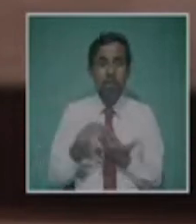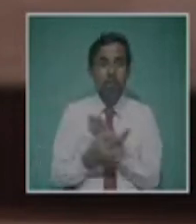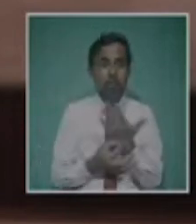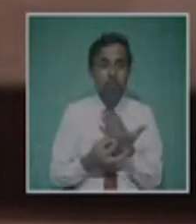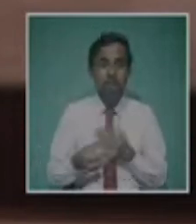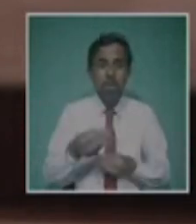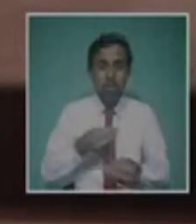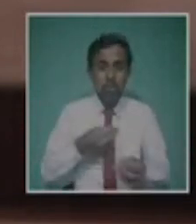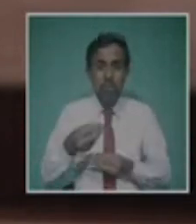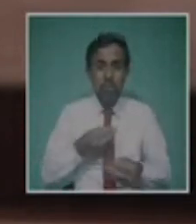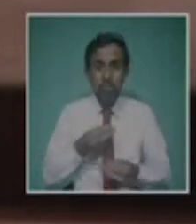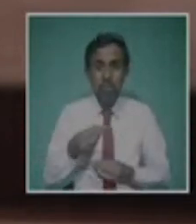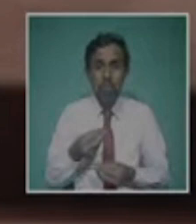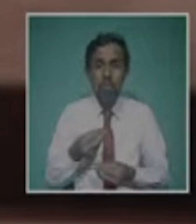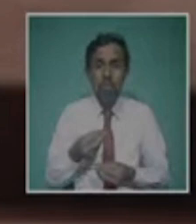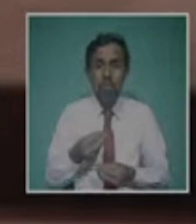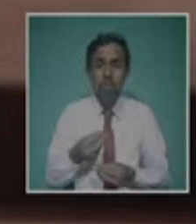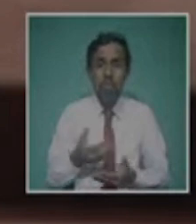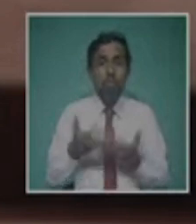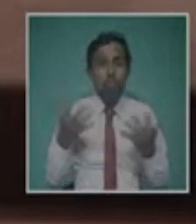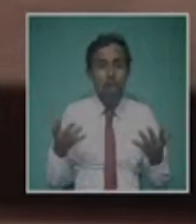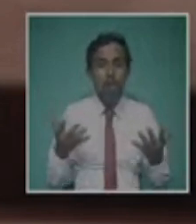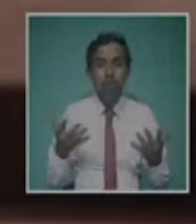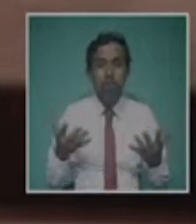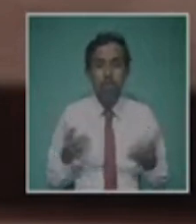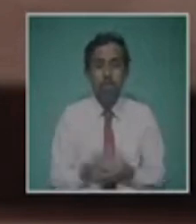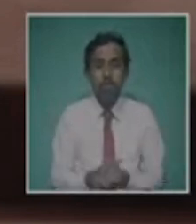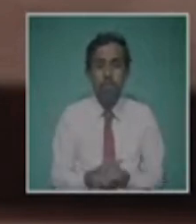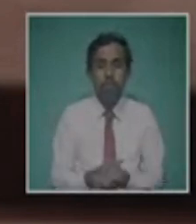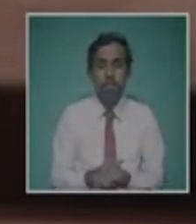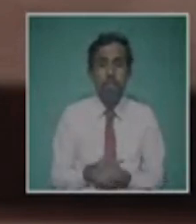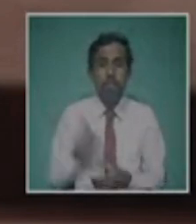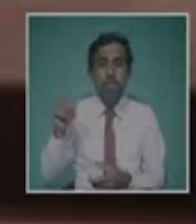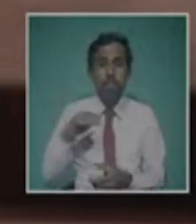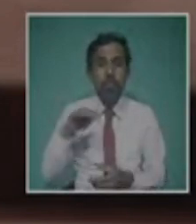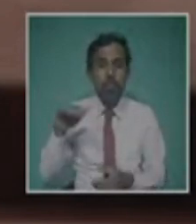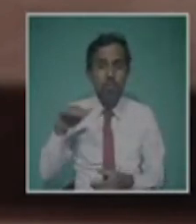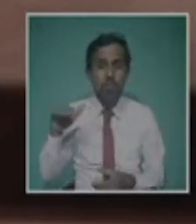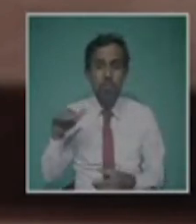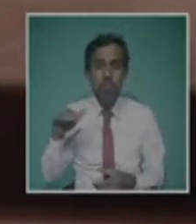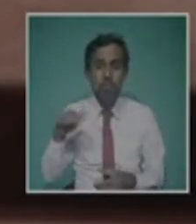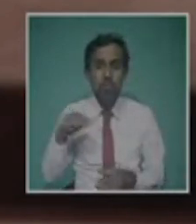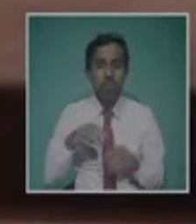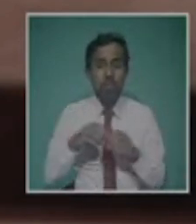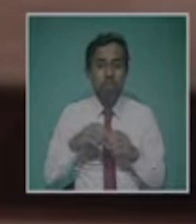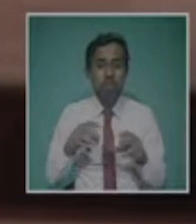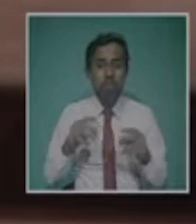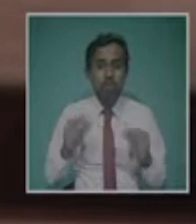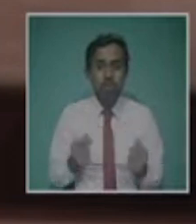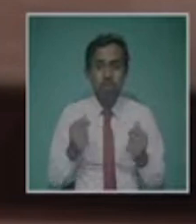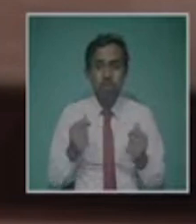வாய்ப்புகள் கூடுதலாக இருக்கின்றது. அதே நிலைமை அந்த பகுதிகளில் பார்த்தால் திடீரென வசதி